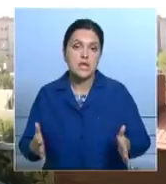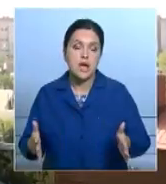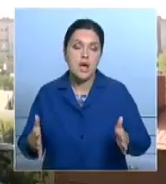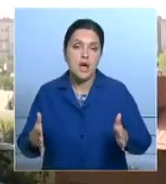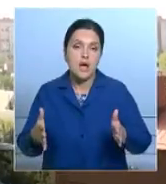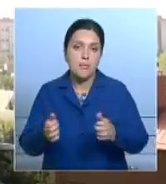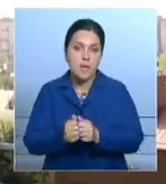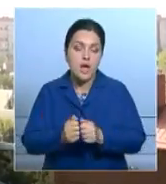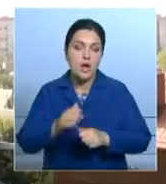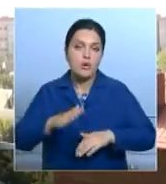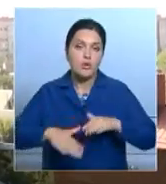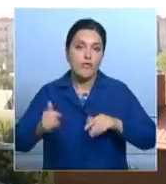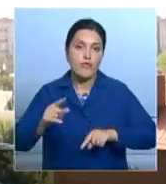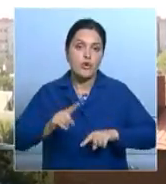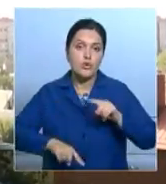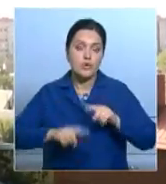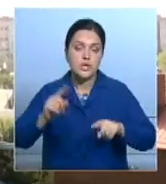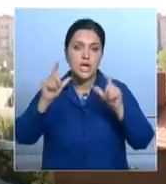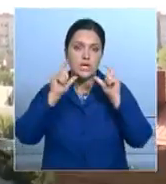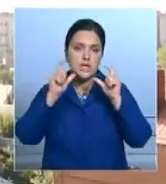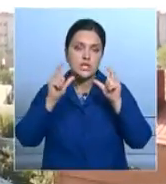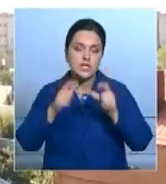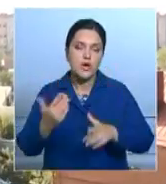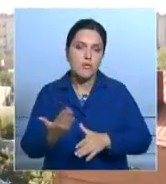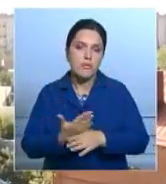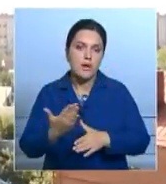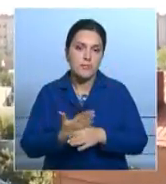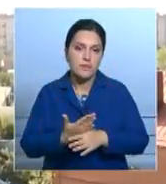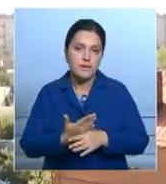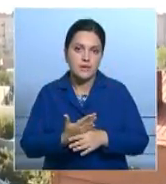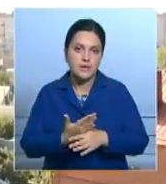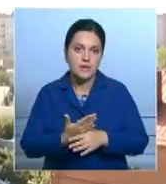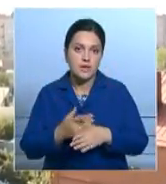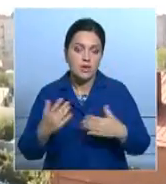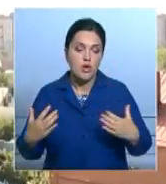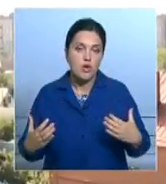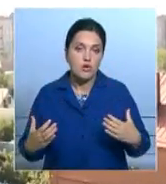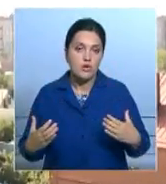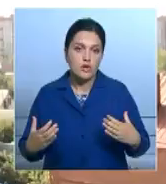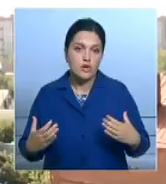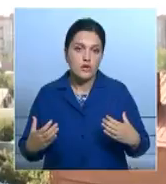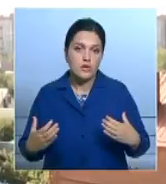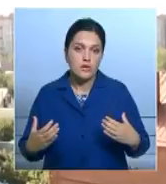за руку. И он кричит мне: «Помоги», так как